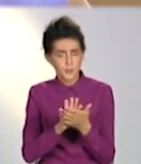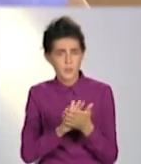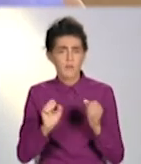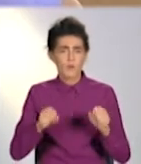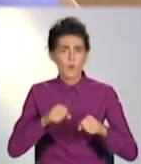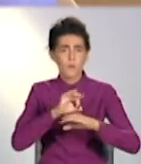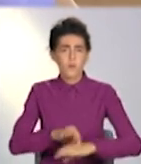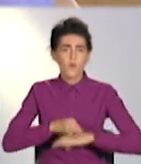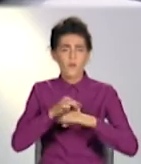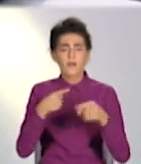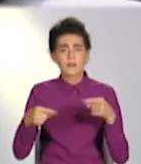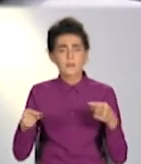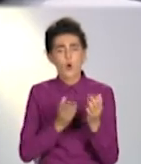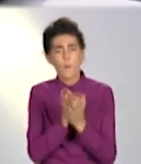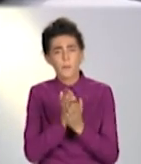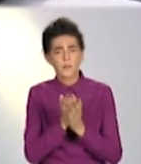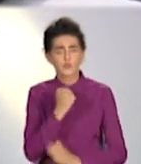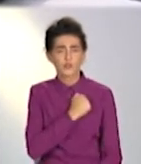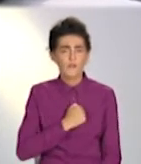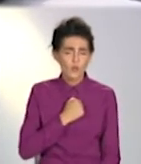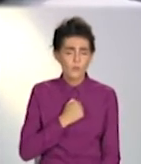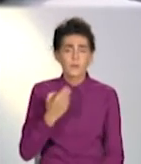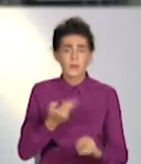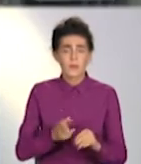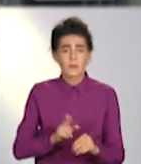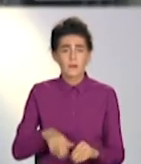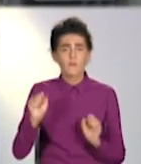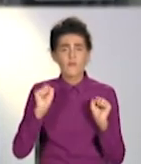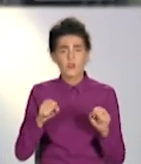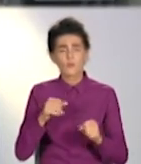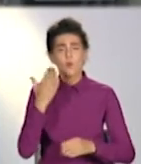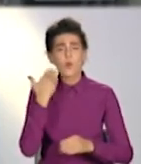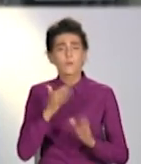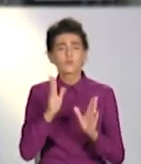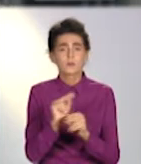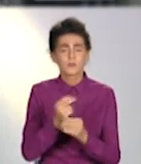проводить животным операции. После реконструкции в предприятии имеют намер